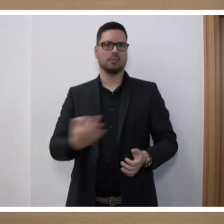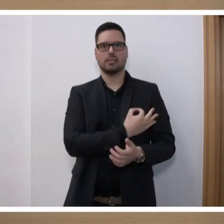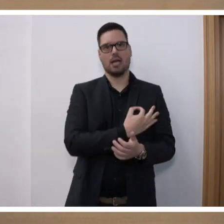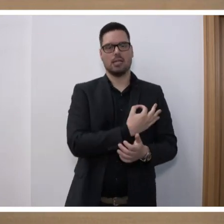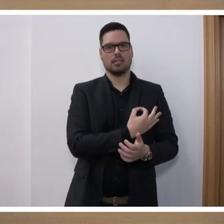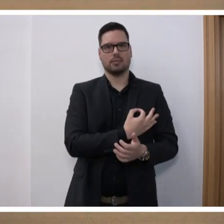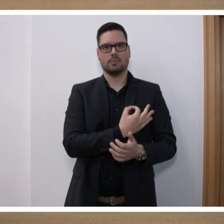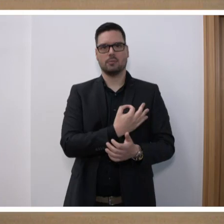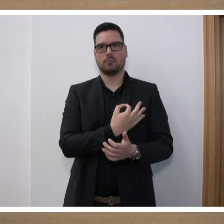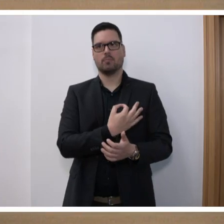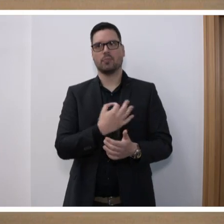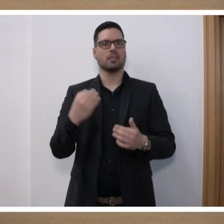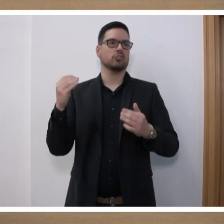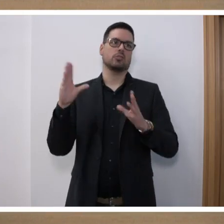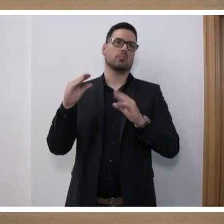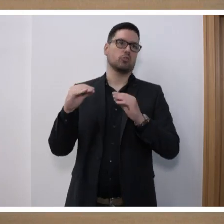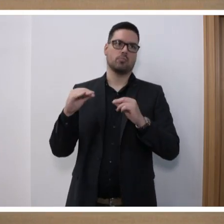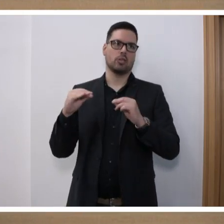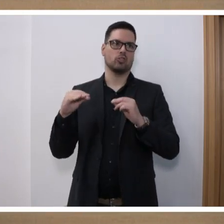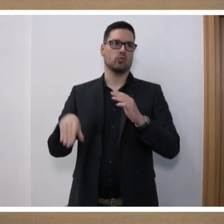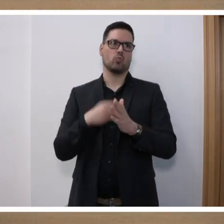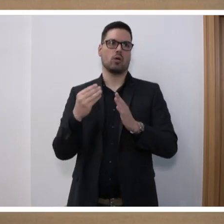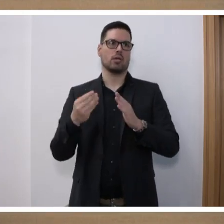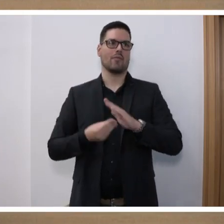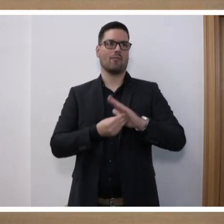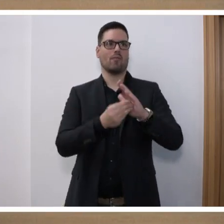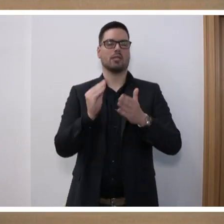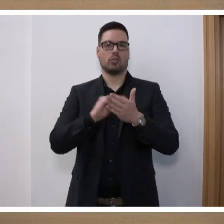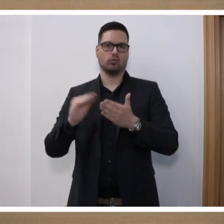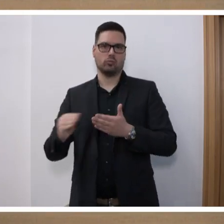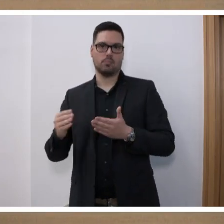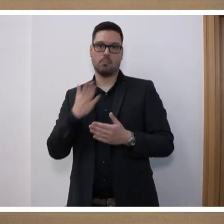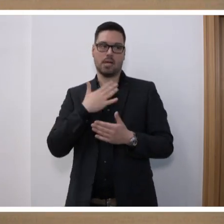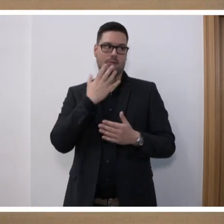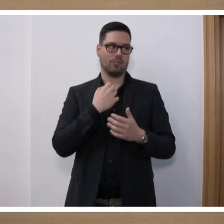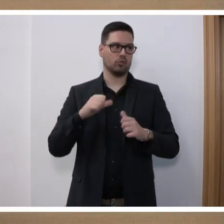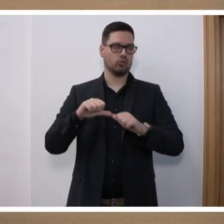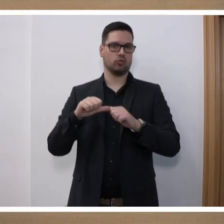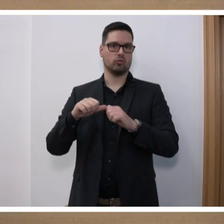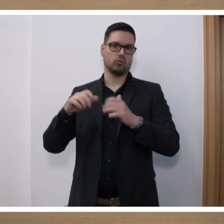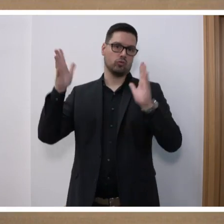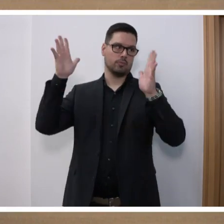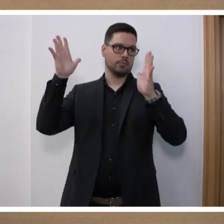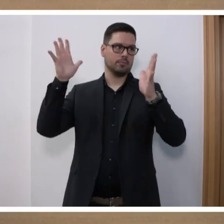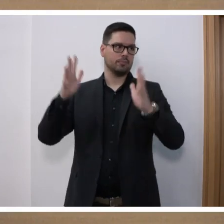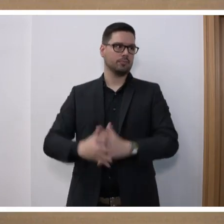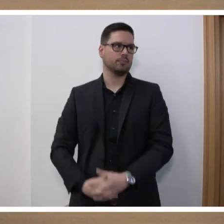wir irgendwann nicht mehr darüber reden müssen, neue Förderschulen in diesem Land zu bauen. Das wäre mein Wunsch, liebe Kolleginnen und Kollegen.